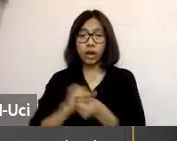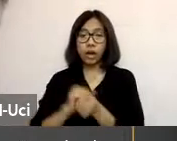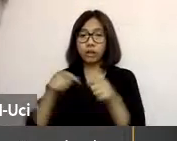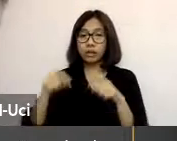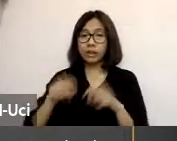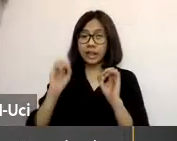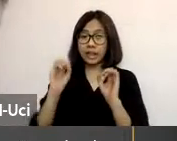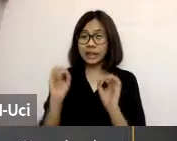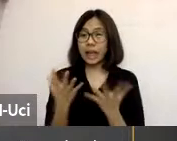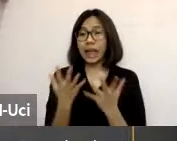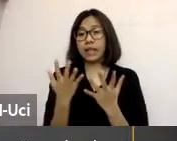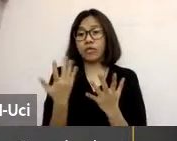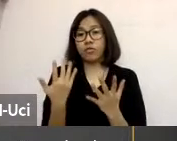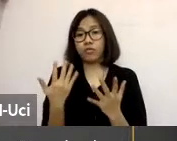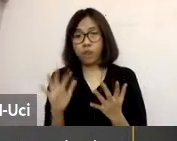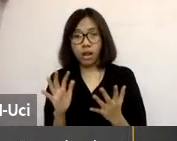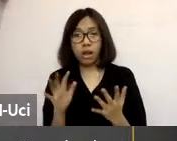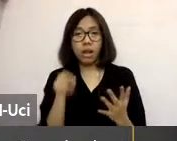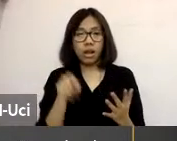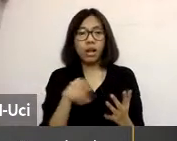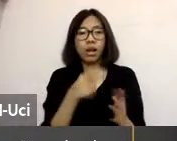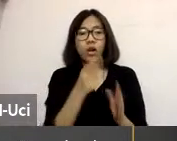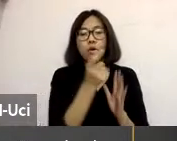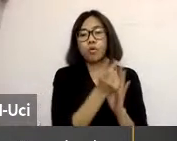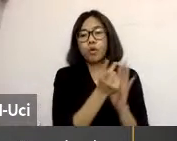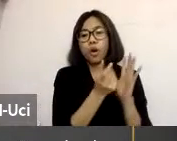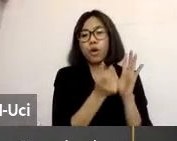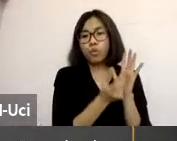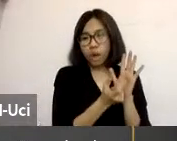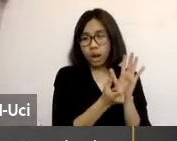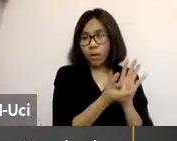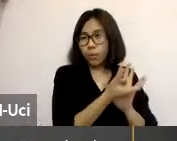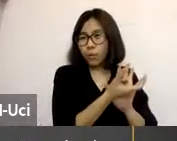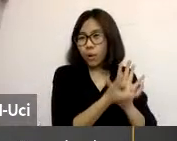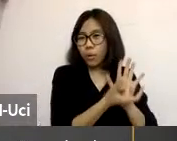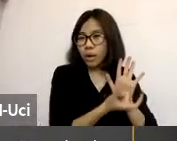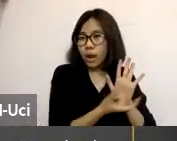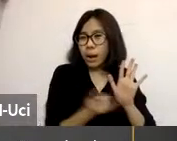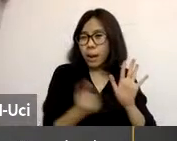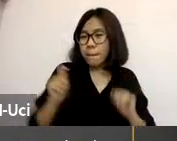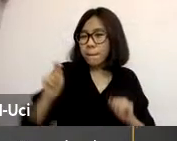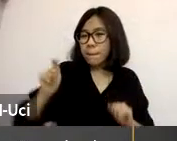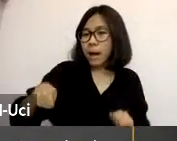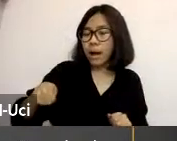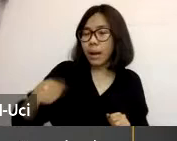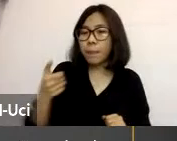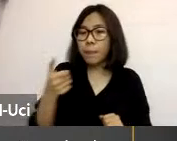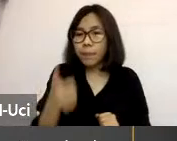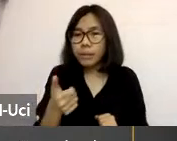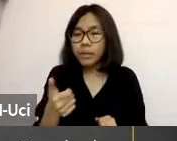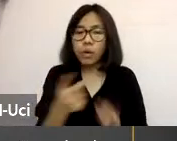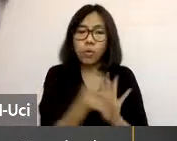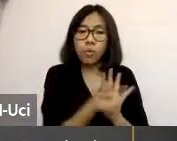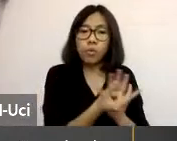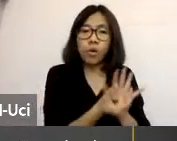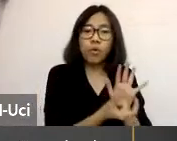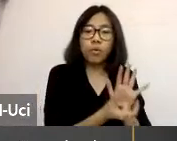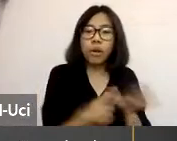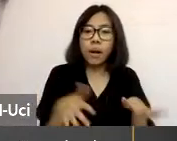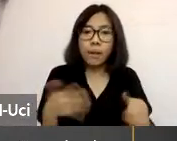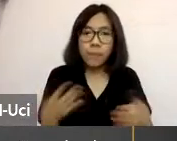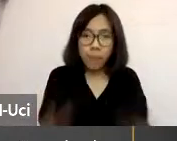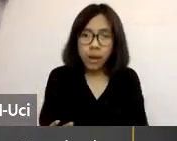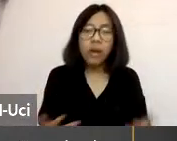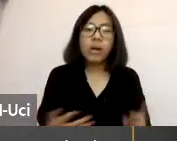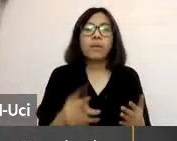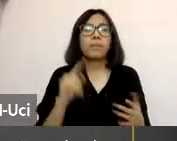nah sekarang undang-undang yang bisa digunakan itu adalah eh yang pertama